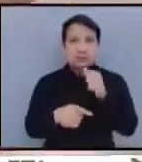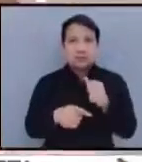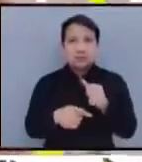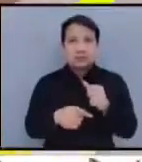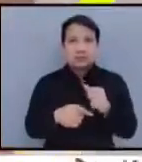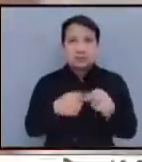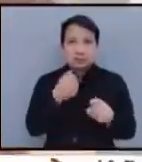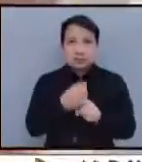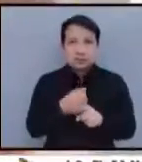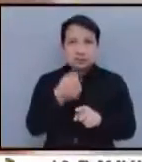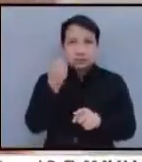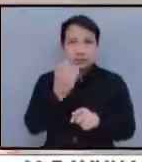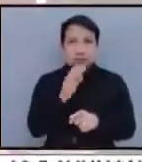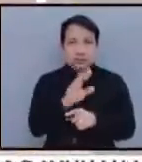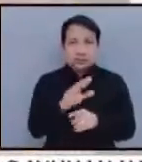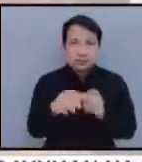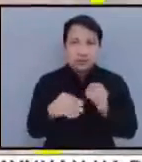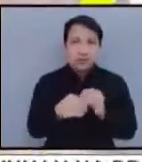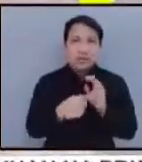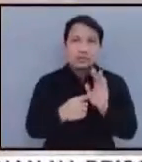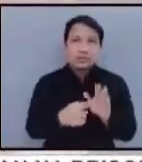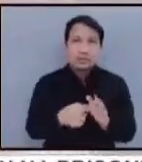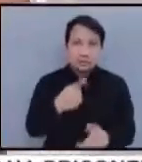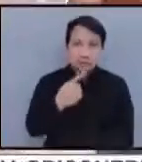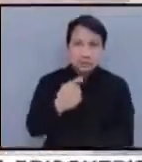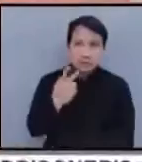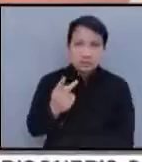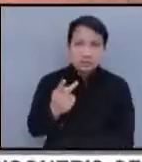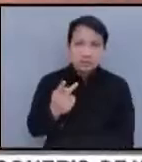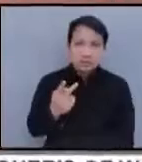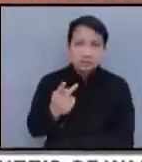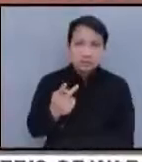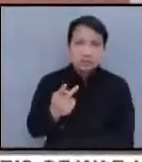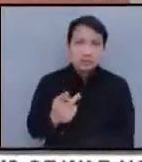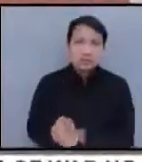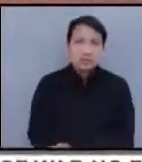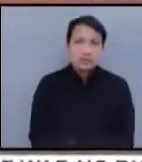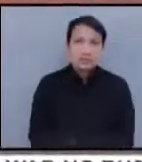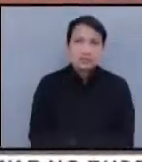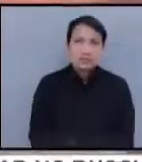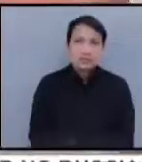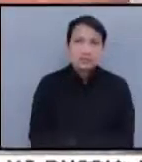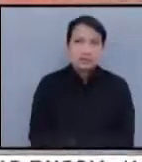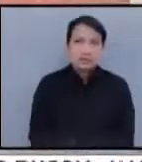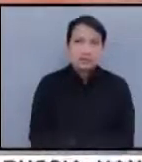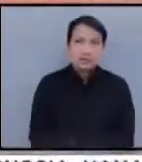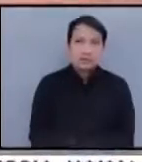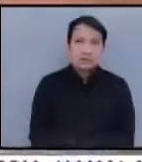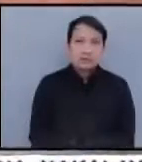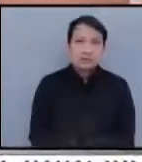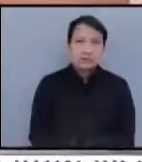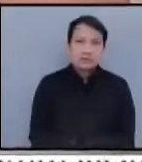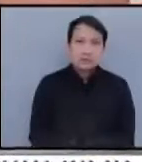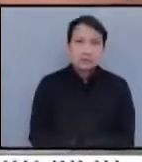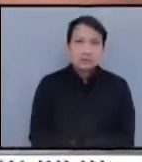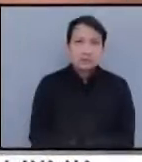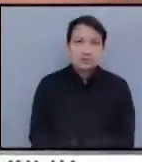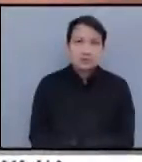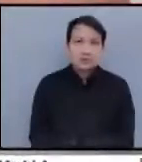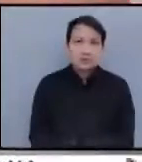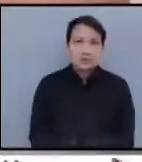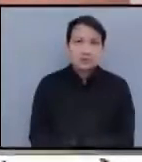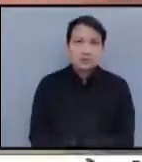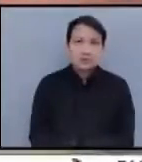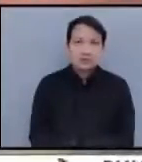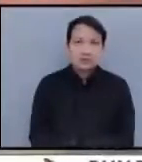todo sa kanyang contents, kundi matatawa ka rin. Oy, group 1, maiwan kayo, mag-practice tayo. Ang laban tara sa bayan. Sige,